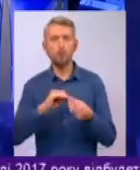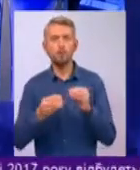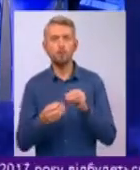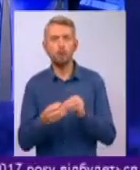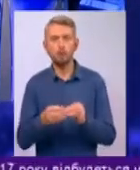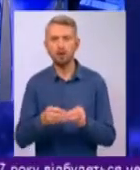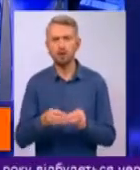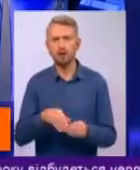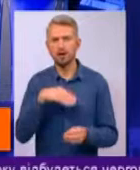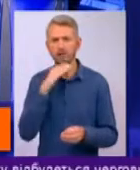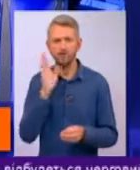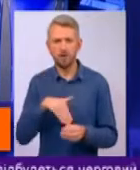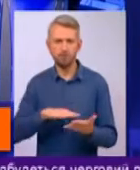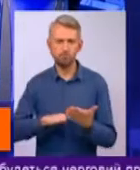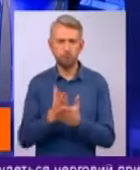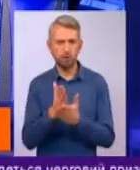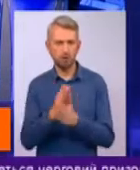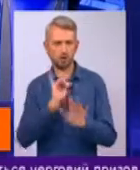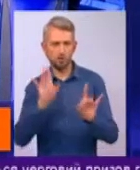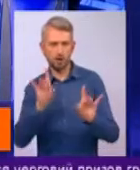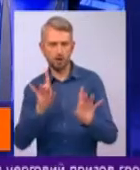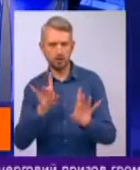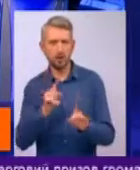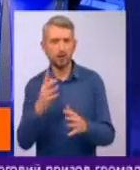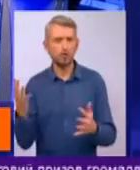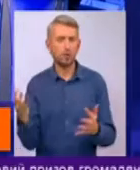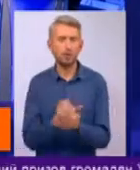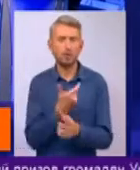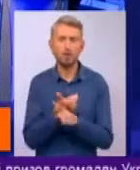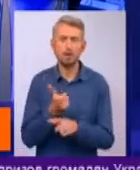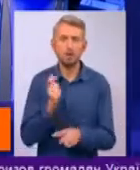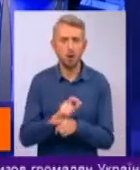перестати політизувати цей процес. Він досяг максимальної політичної